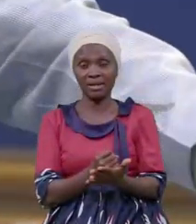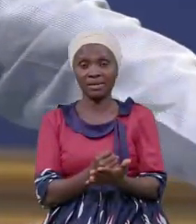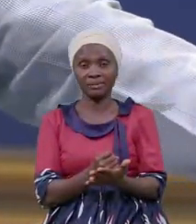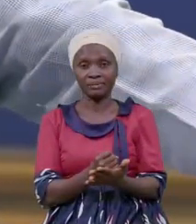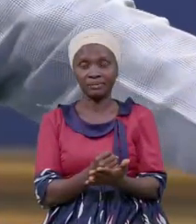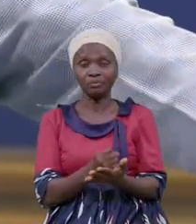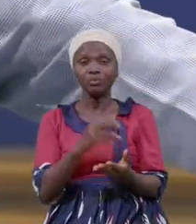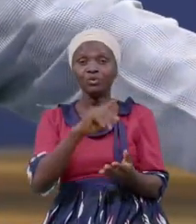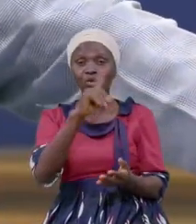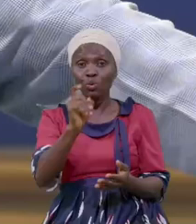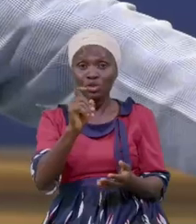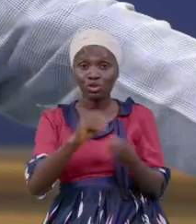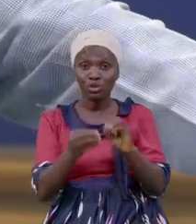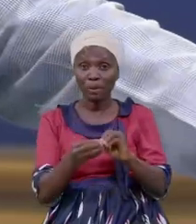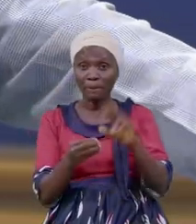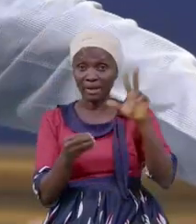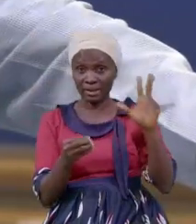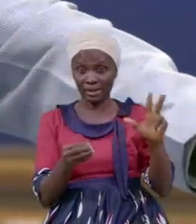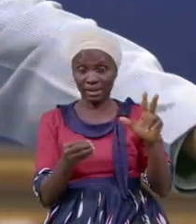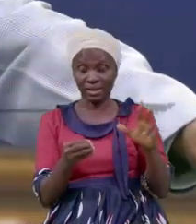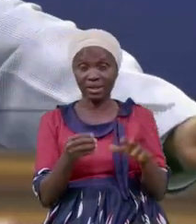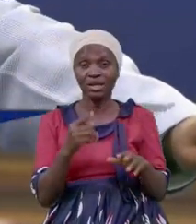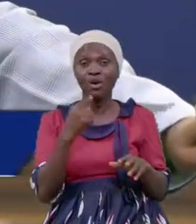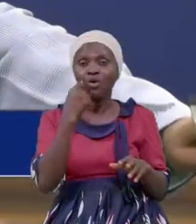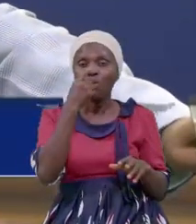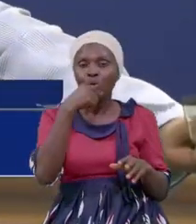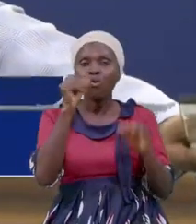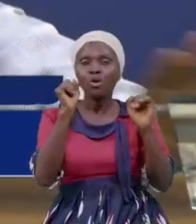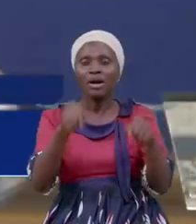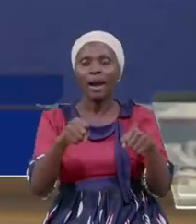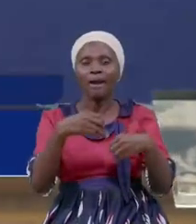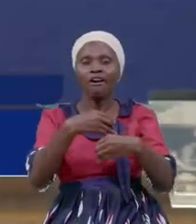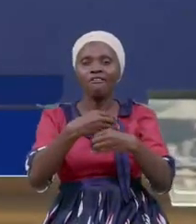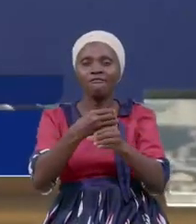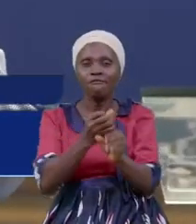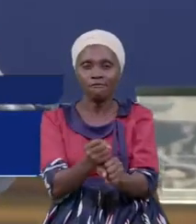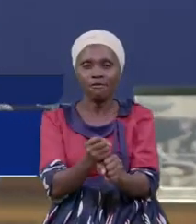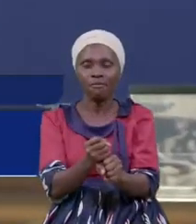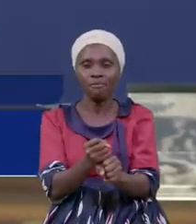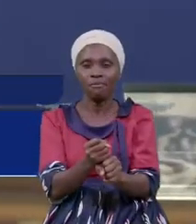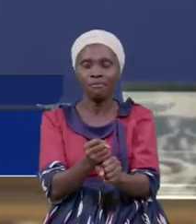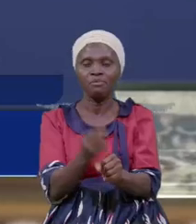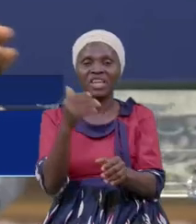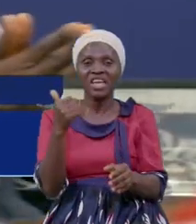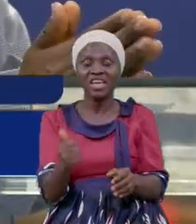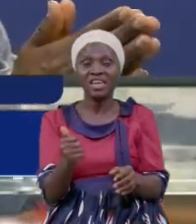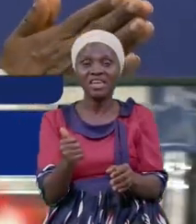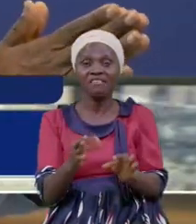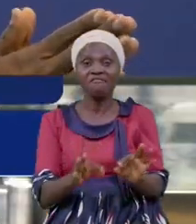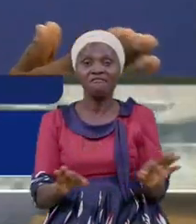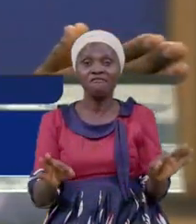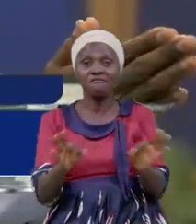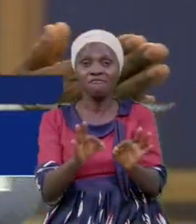qui peut former une femme motivée par des valeurs qui peut